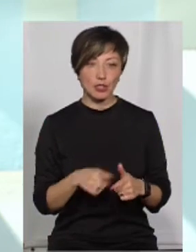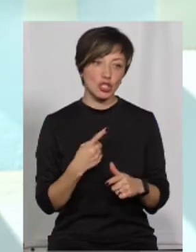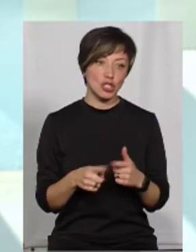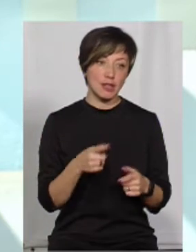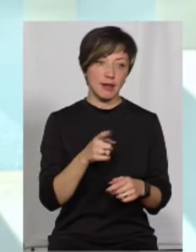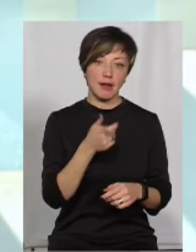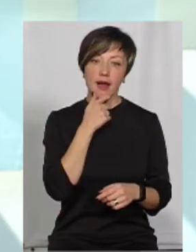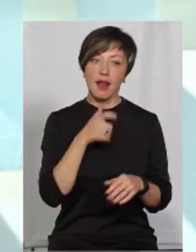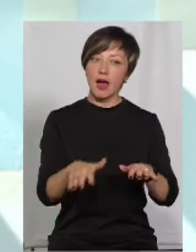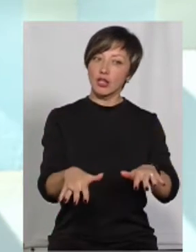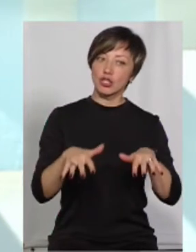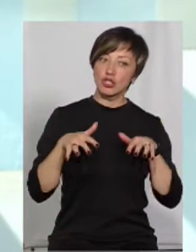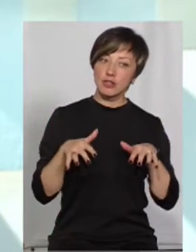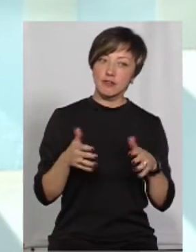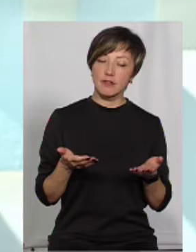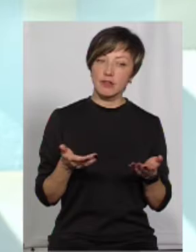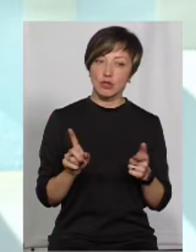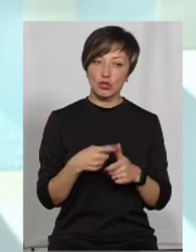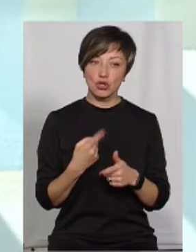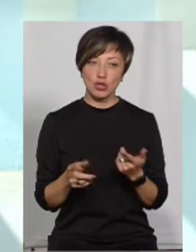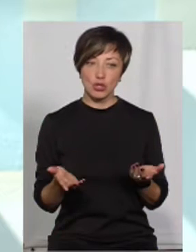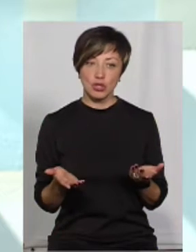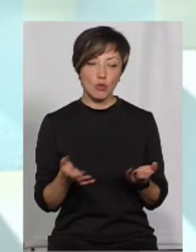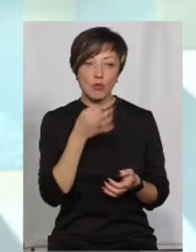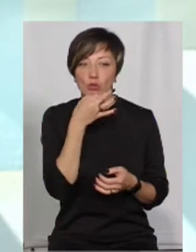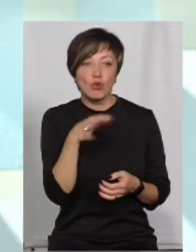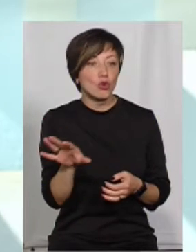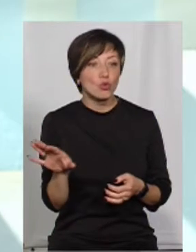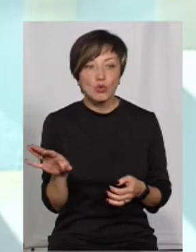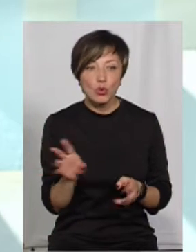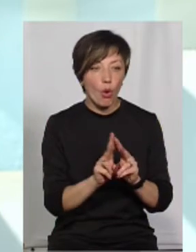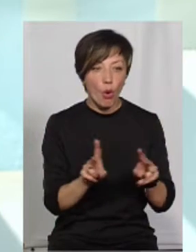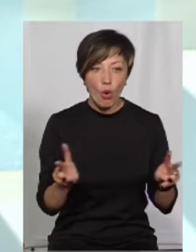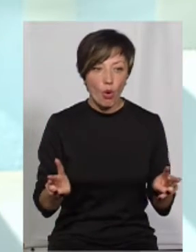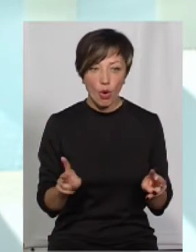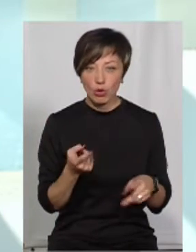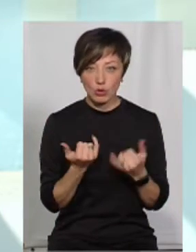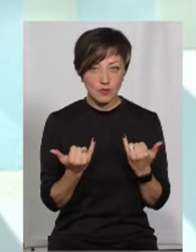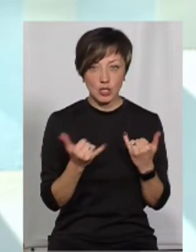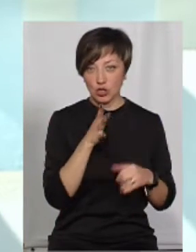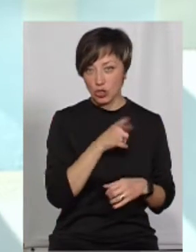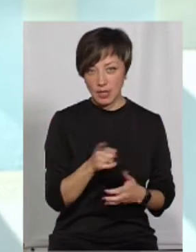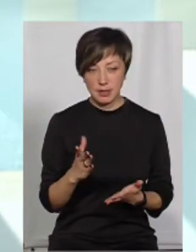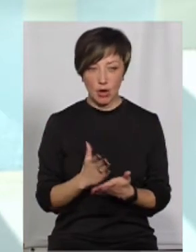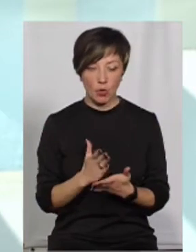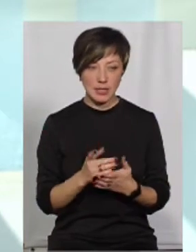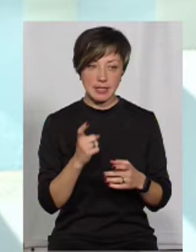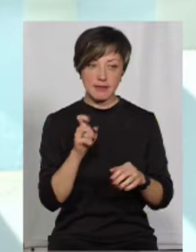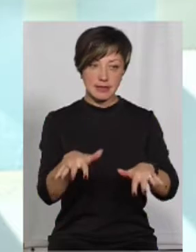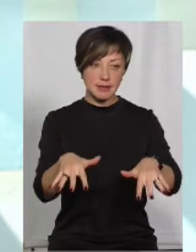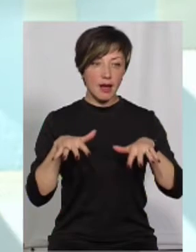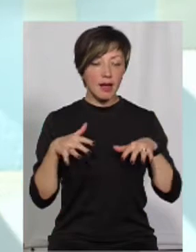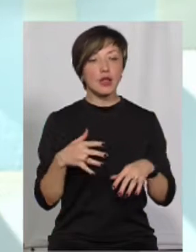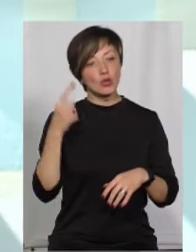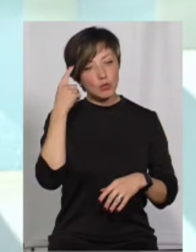чи глядачів, чи режисера, чи будь-кого, хто в цей час знаходиться в залі, я думаю,